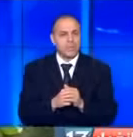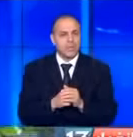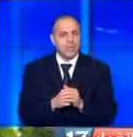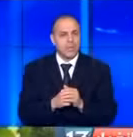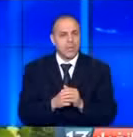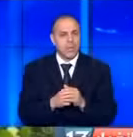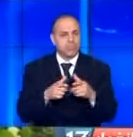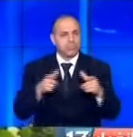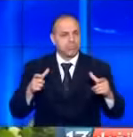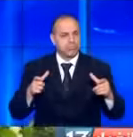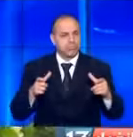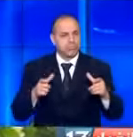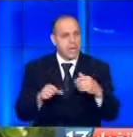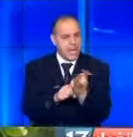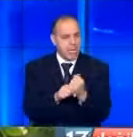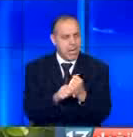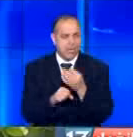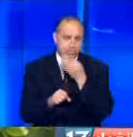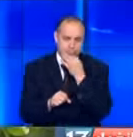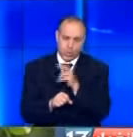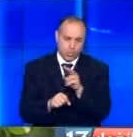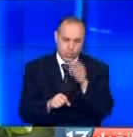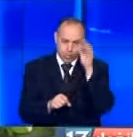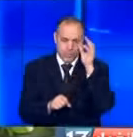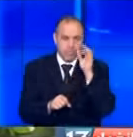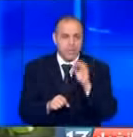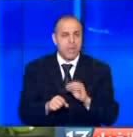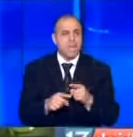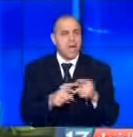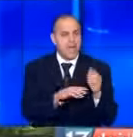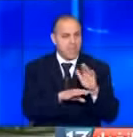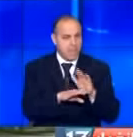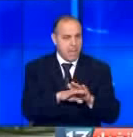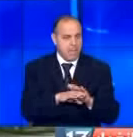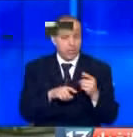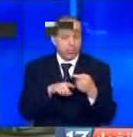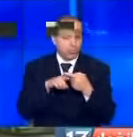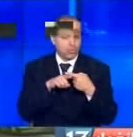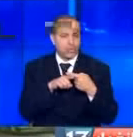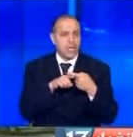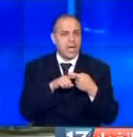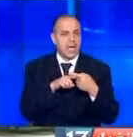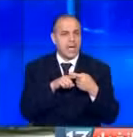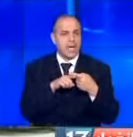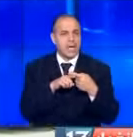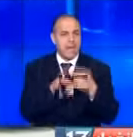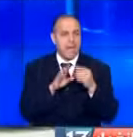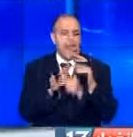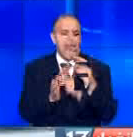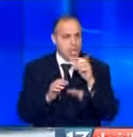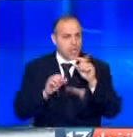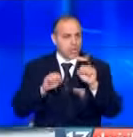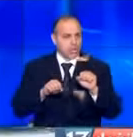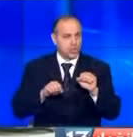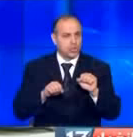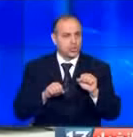المدفع بها، وذلك ضمانا لإرساء شراكة اقتصادية استراتيجية فاعلة من دفع المبادلات